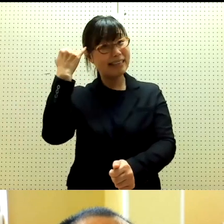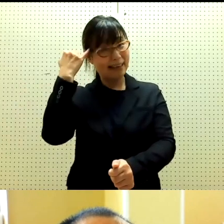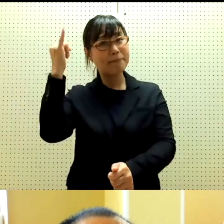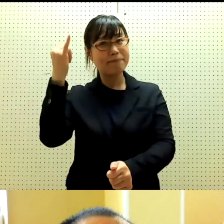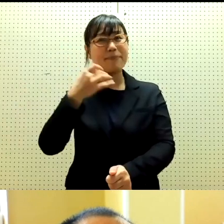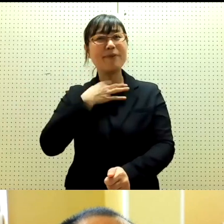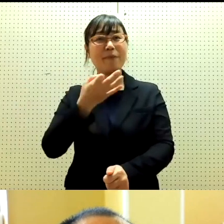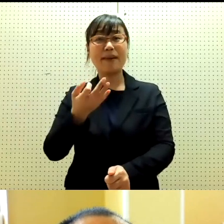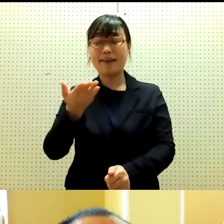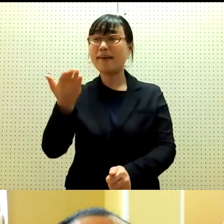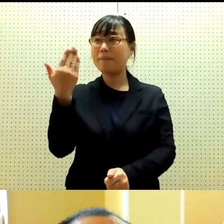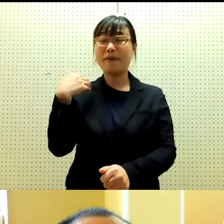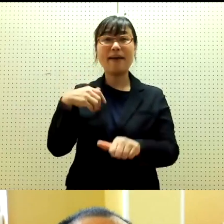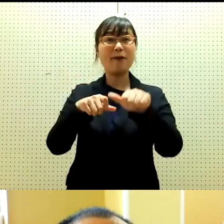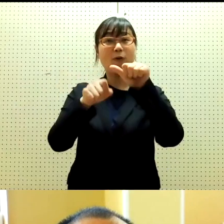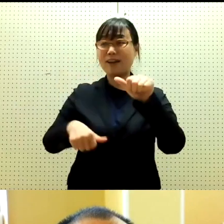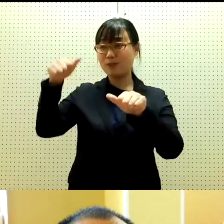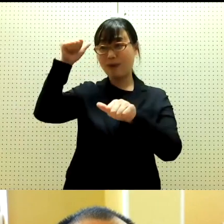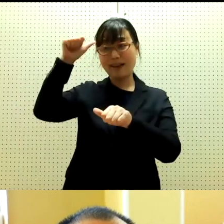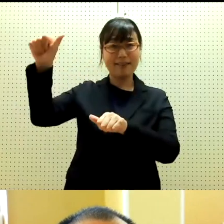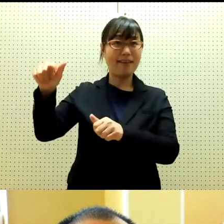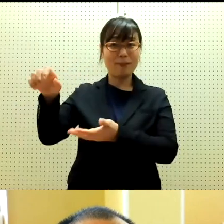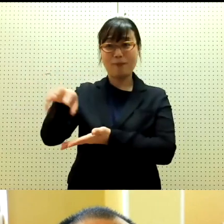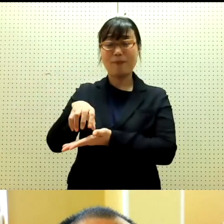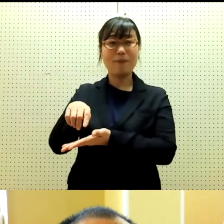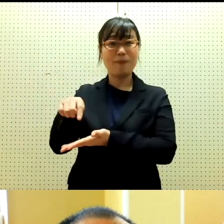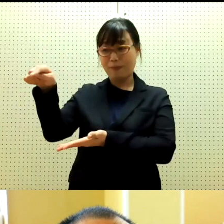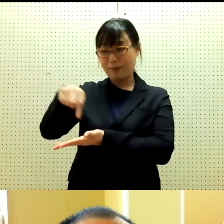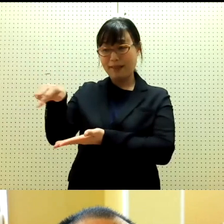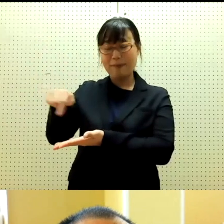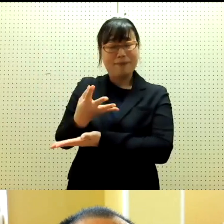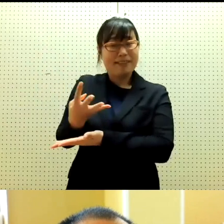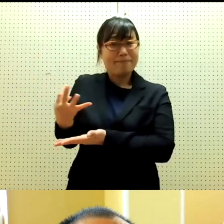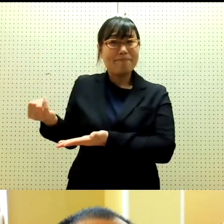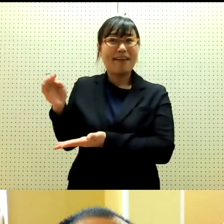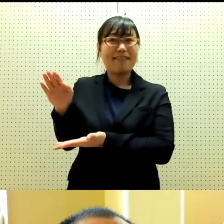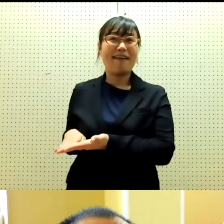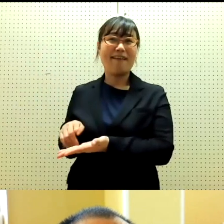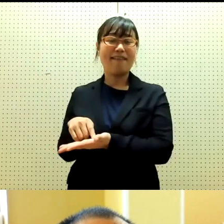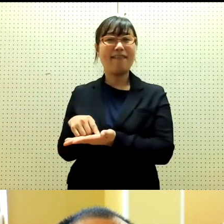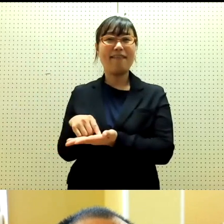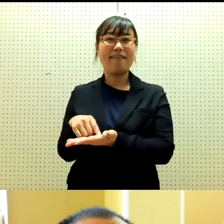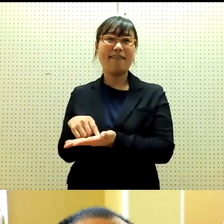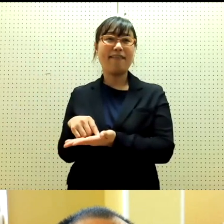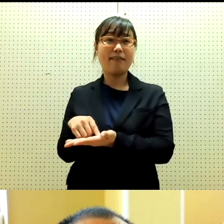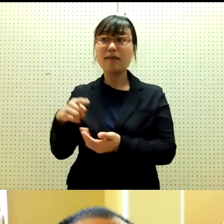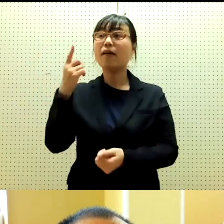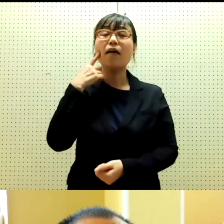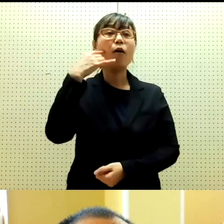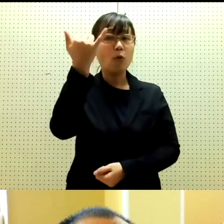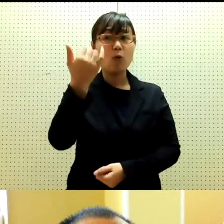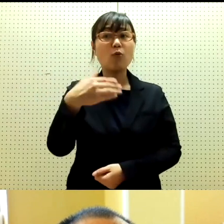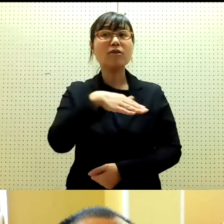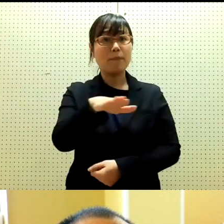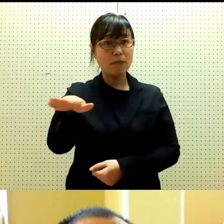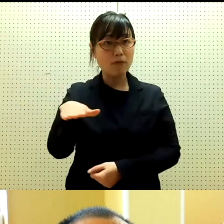講演の時のアンケートでかなり大きく寄せられていたと思うんですけれども、保護者の方もただその知